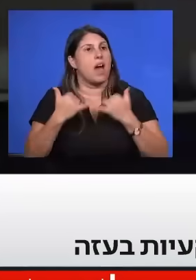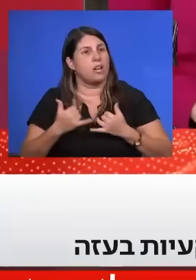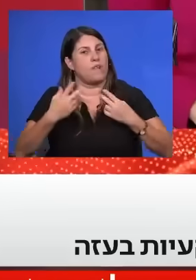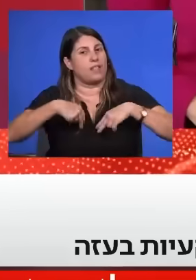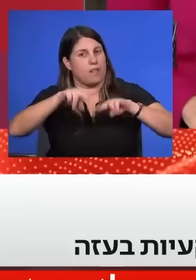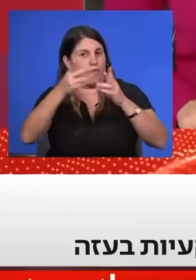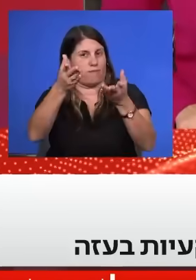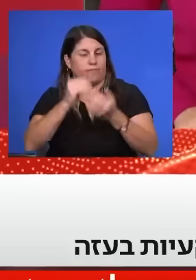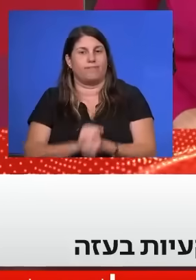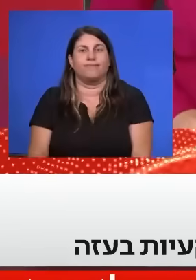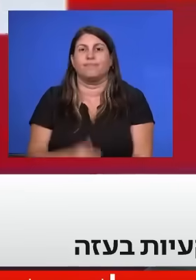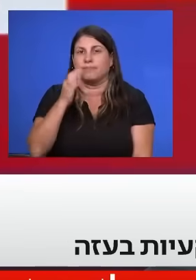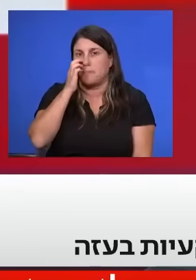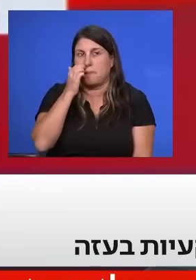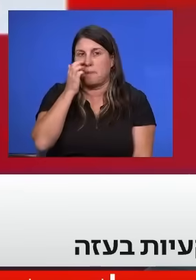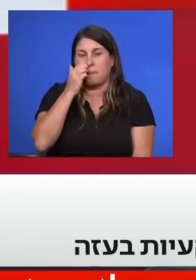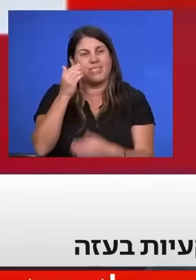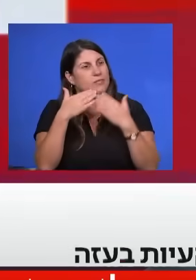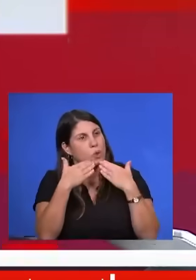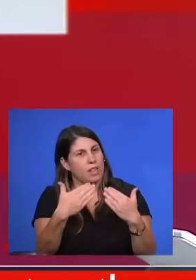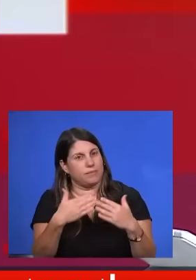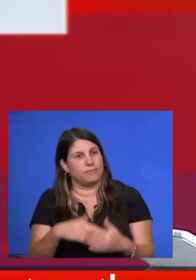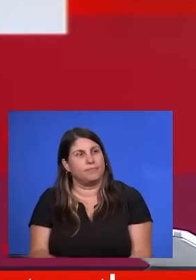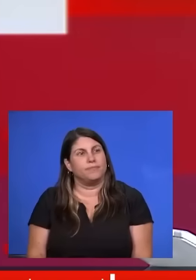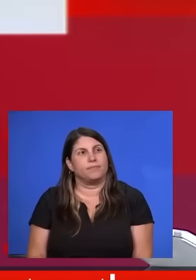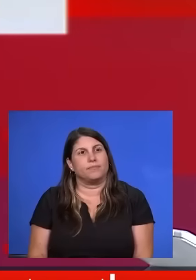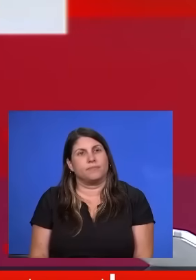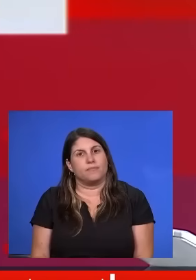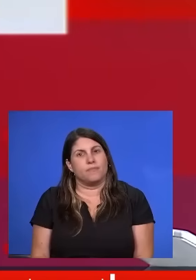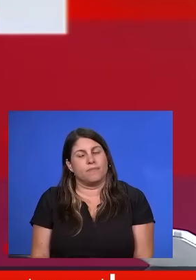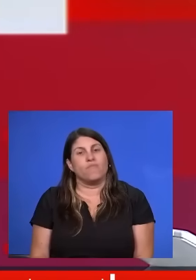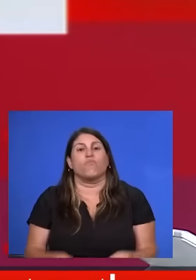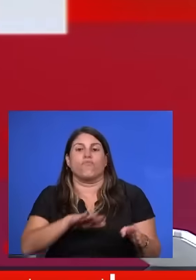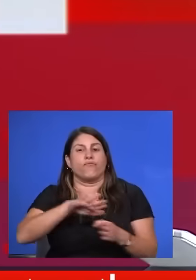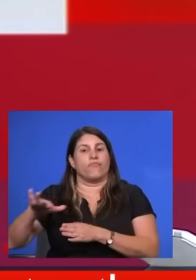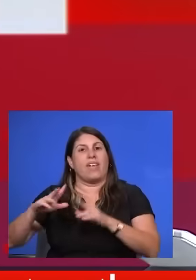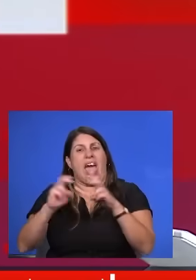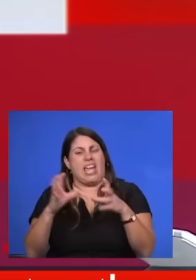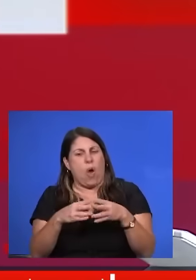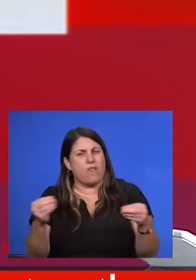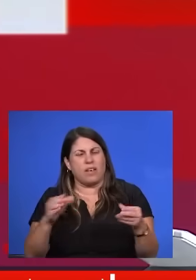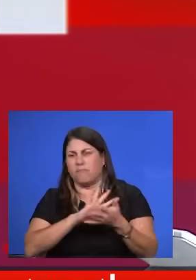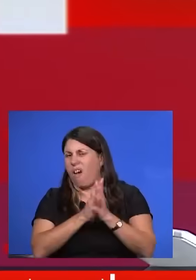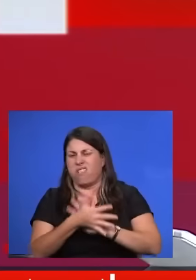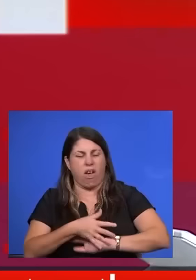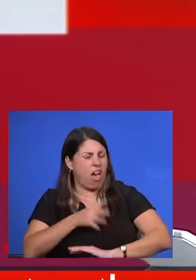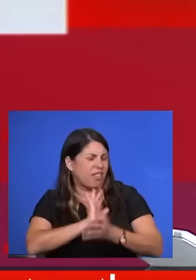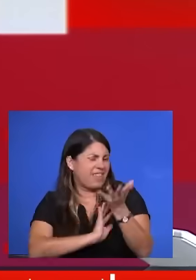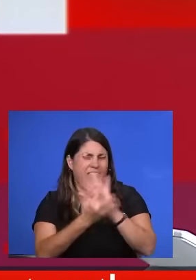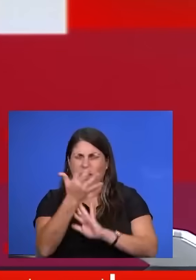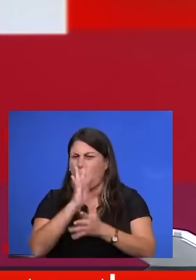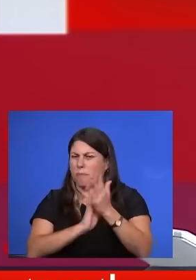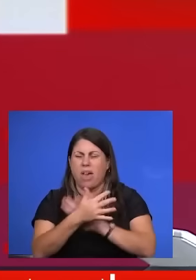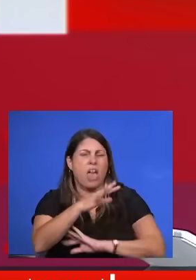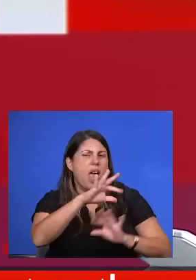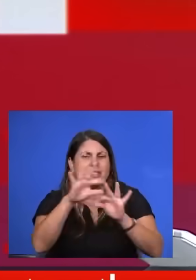תודה רבה לכם, הדס. העיר אופקים הפכה לגיהנום במתקפת הפתע, עשרות הרוגים ובני ערובה. עכשיו